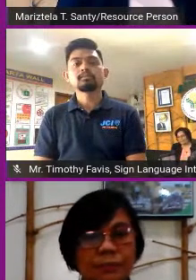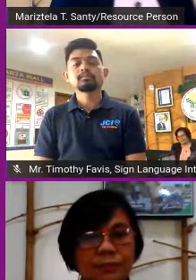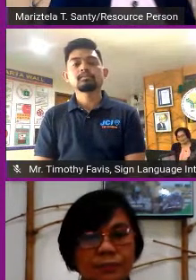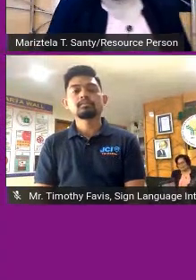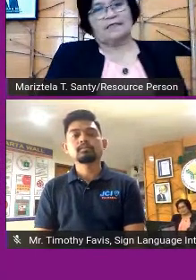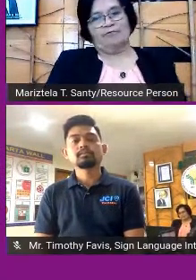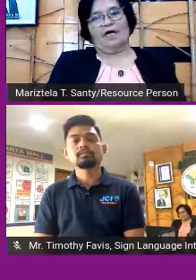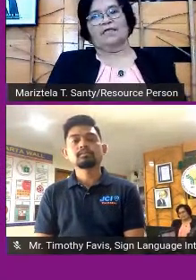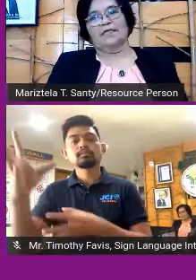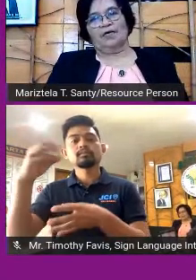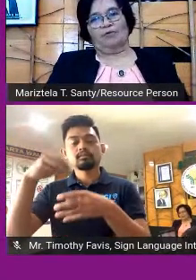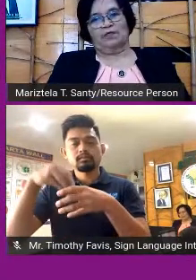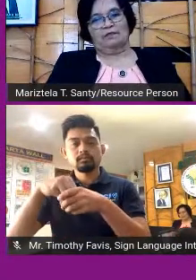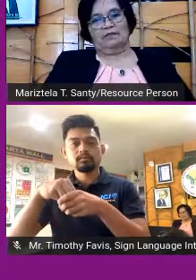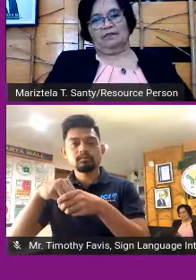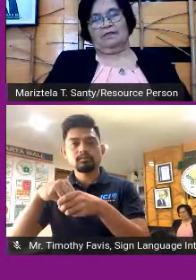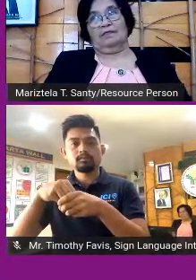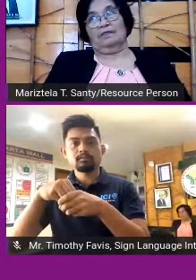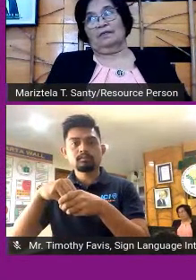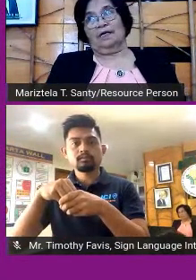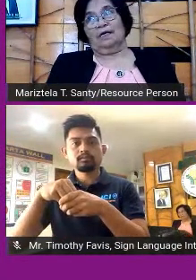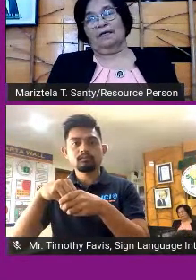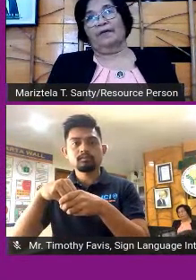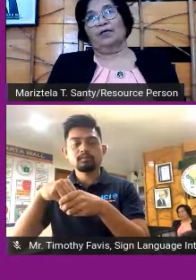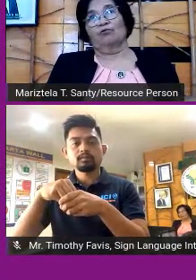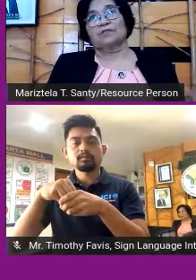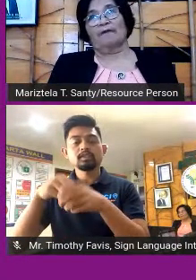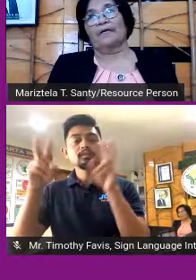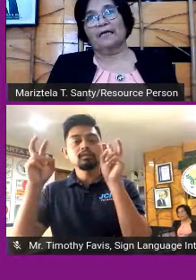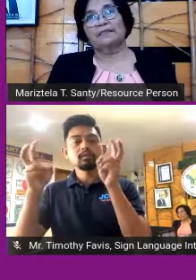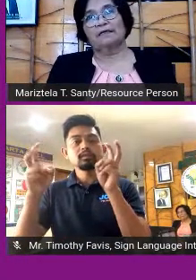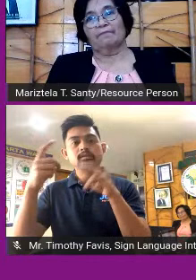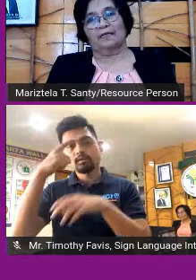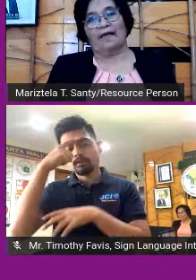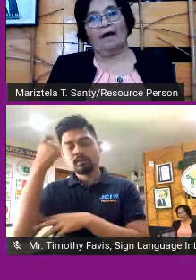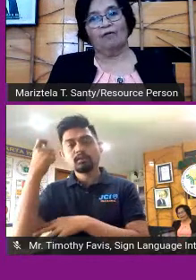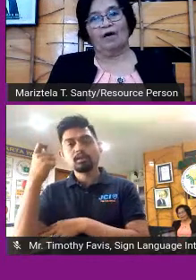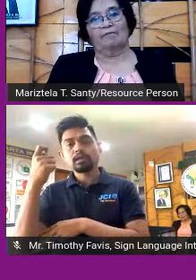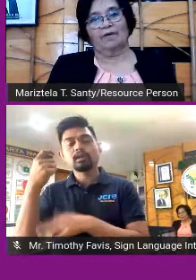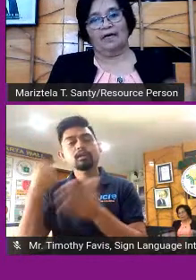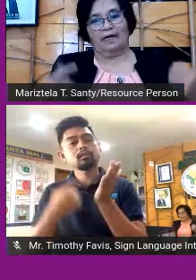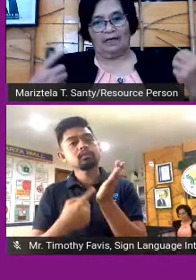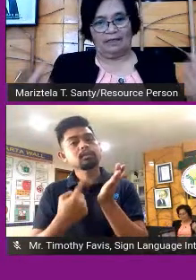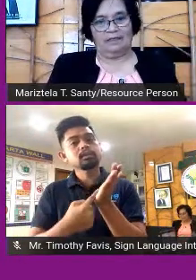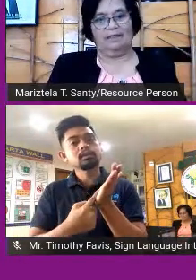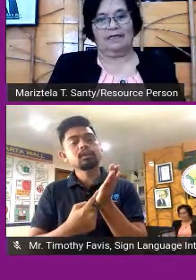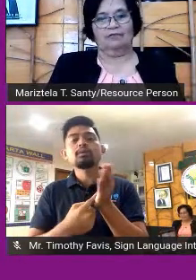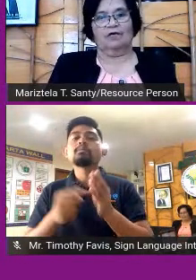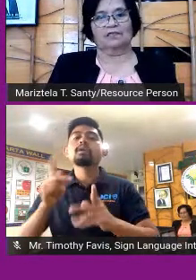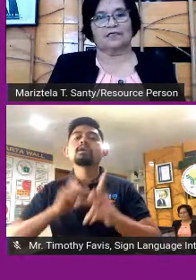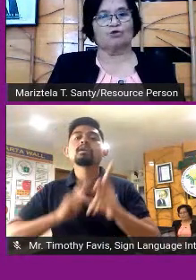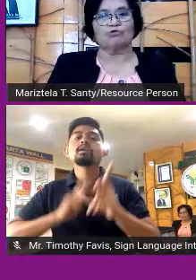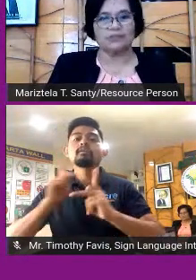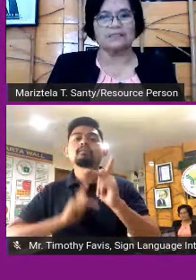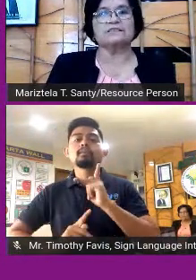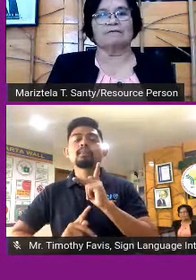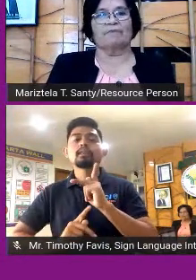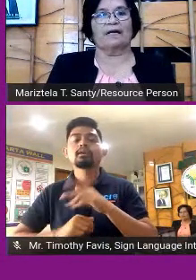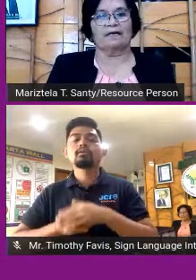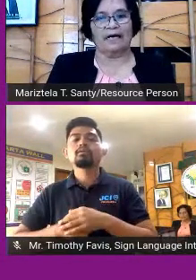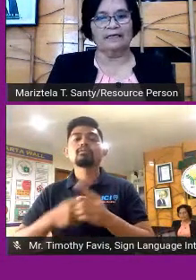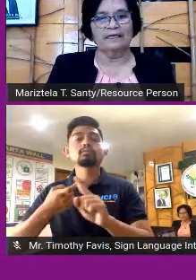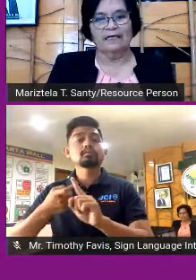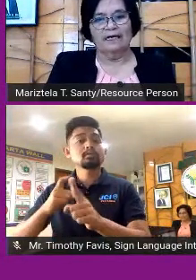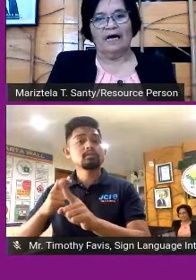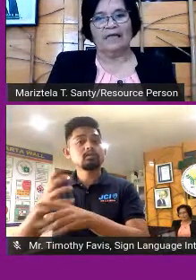isinasama namin ito kasi we are dealing with na ipinag-uusapan natin ng mga tao, ang mga ano ng resources